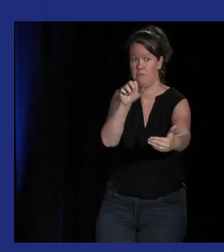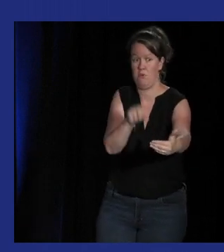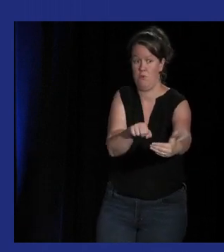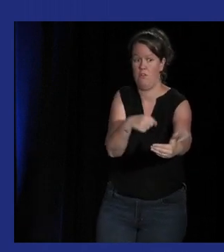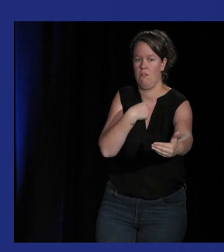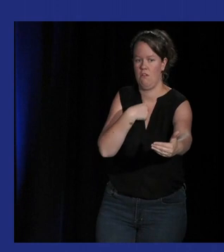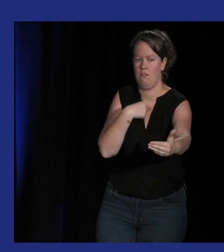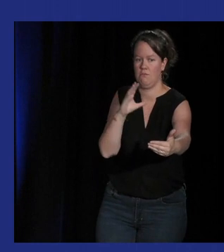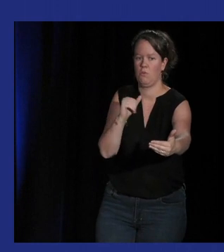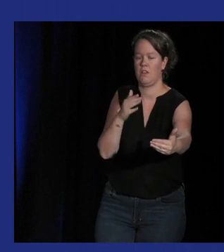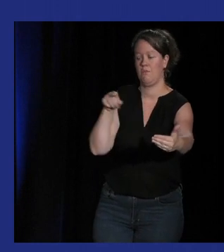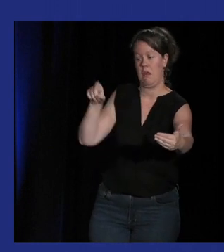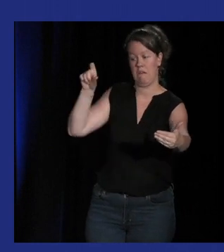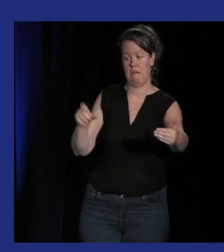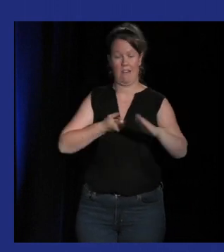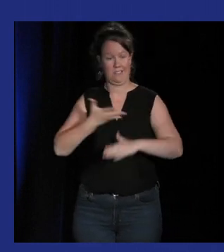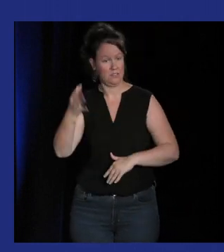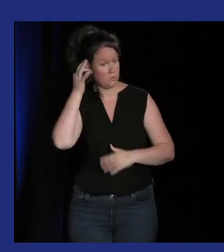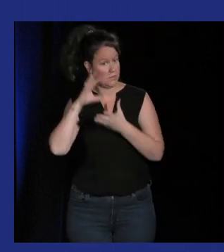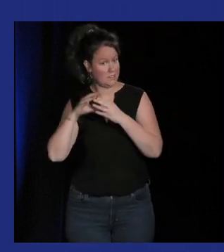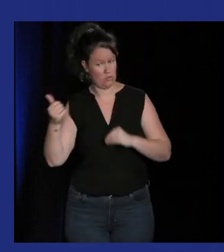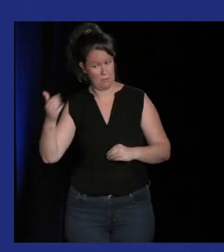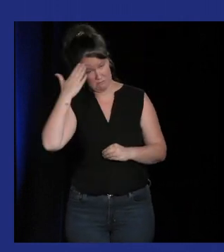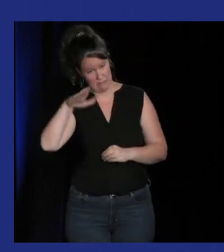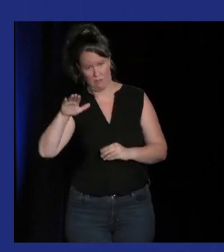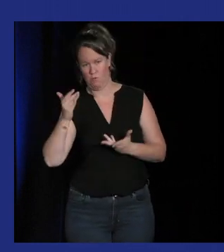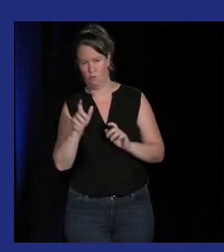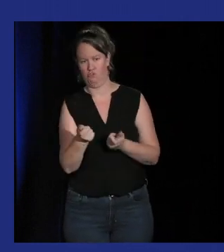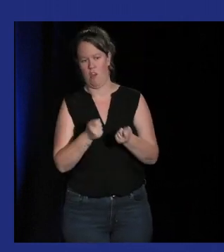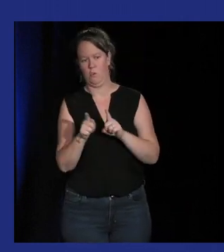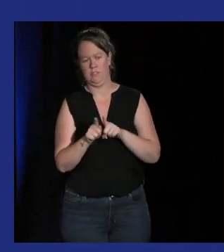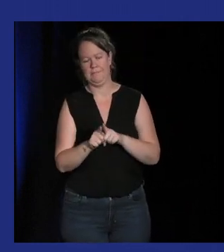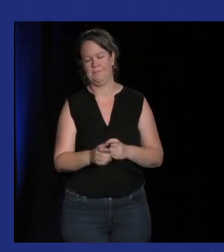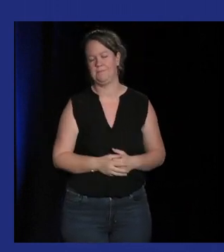l'outil une très bonne manière d'accord merci